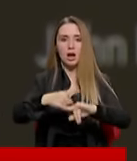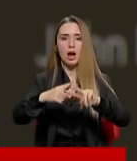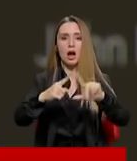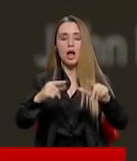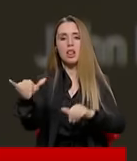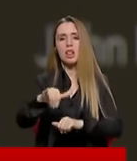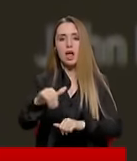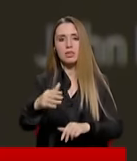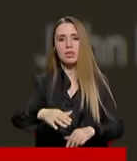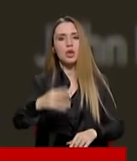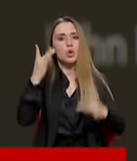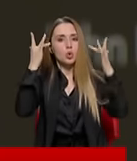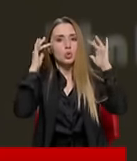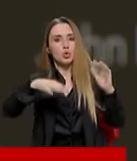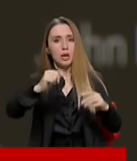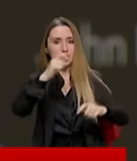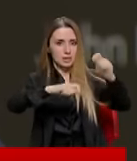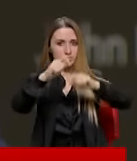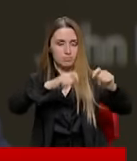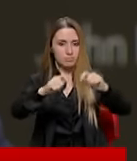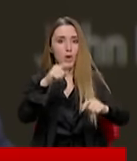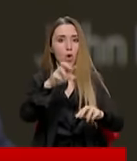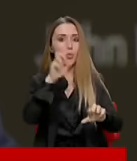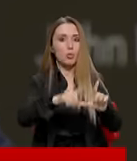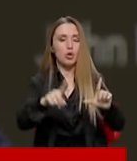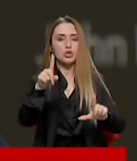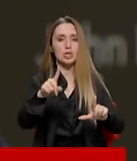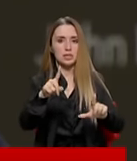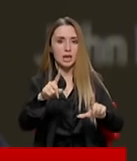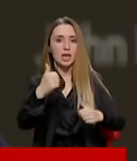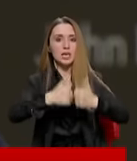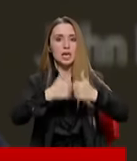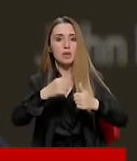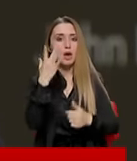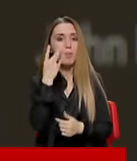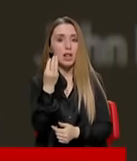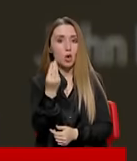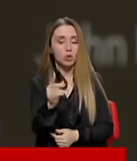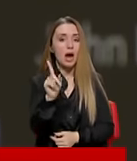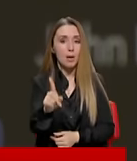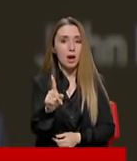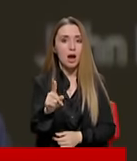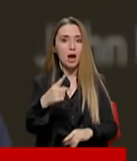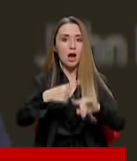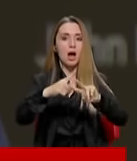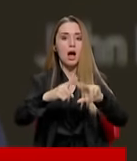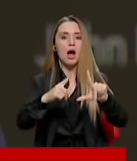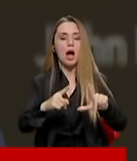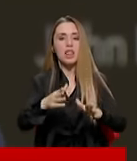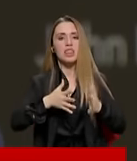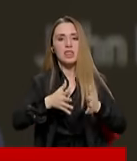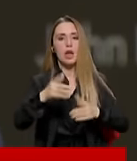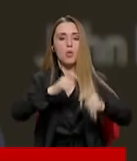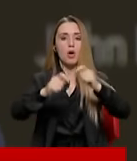tarafına bir tane Kültür Merkezi yapıyoruz onun projesi yarışmayla e belirlendi ancak halin yenilenmesi